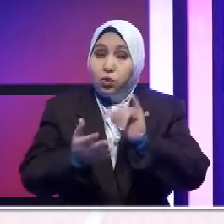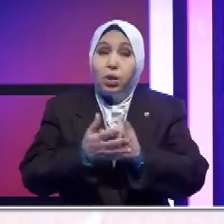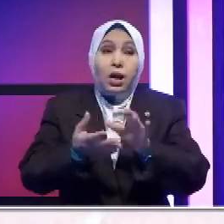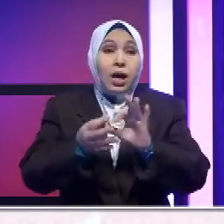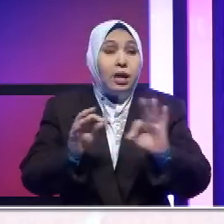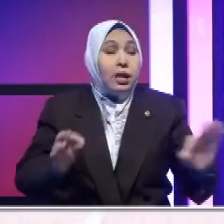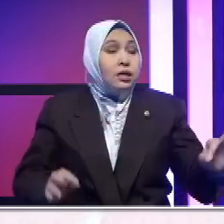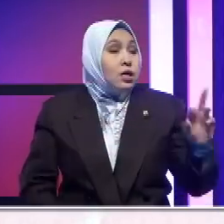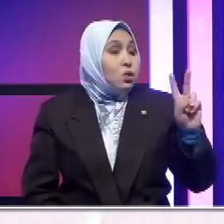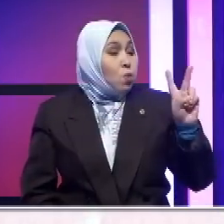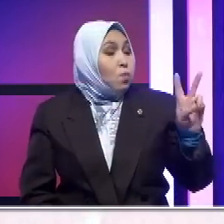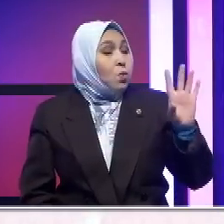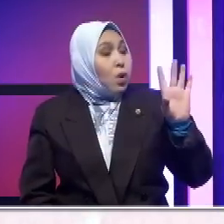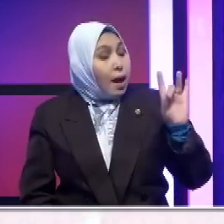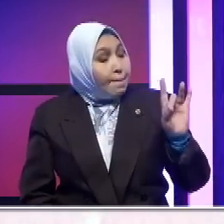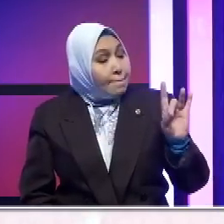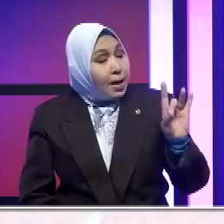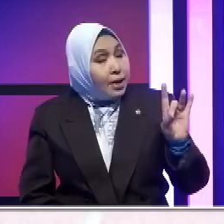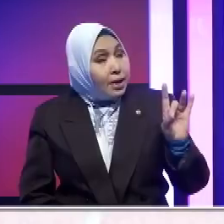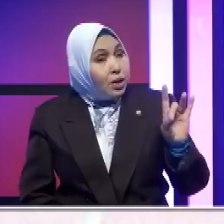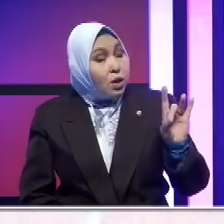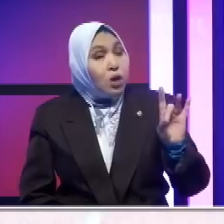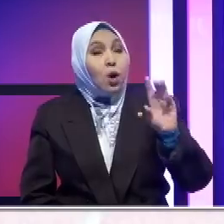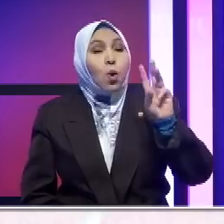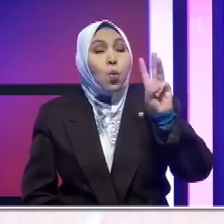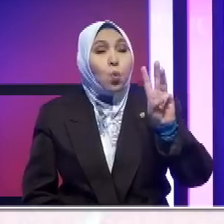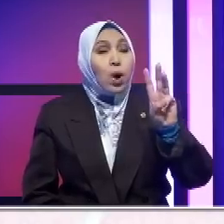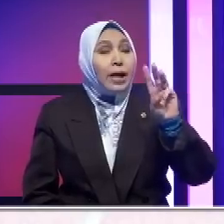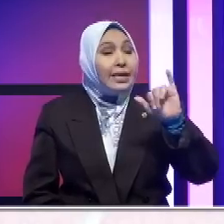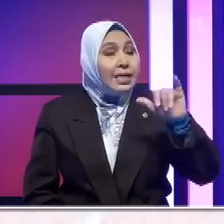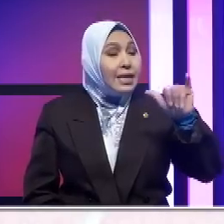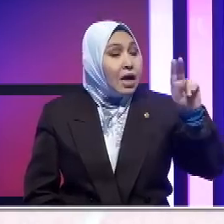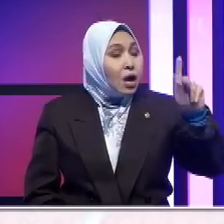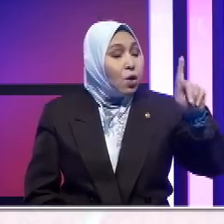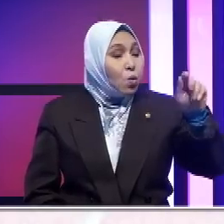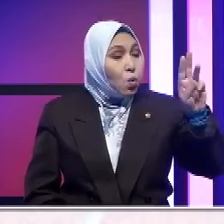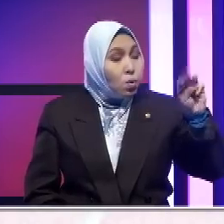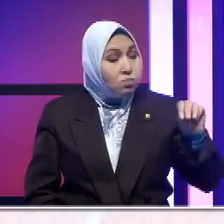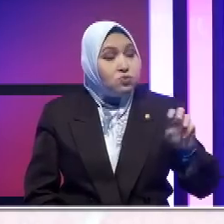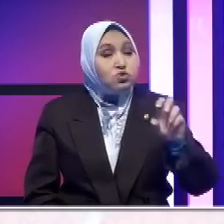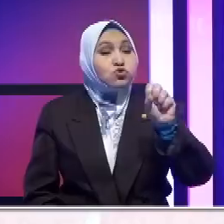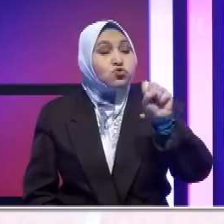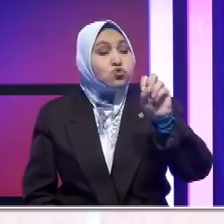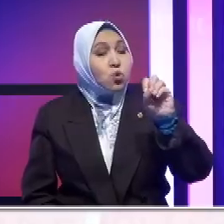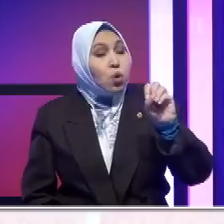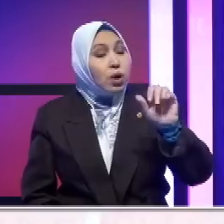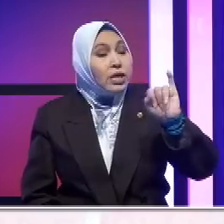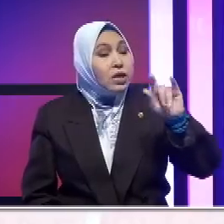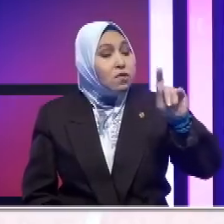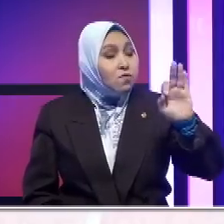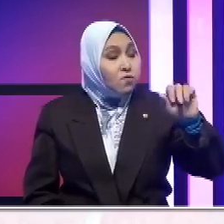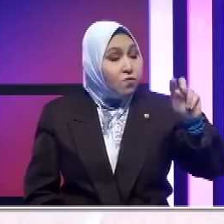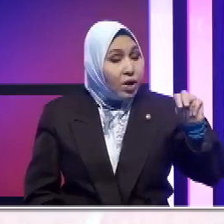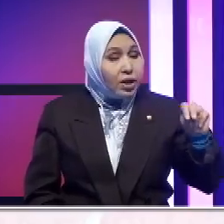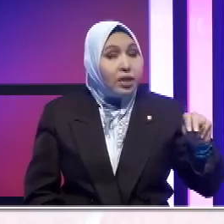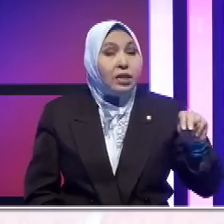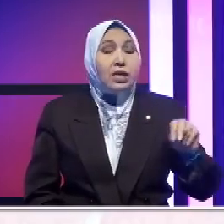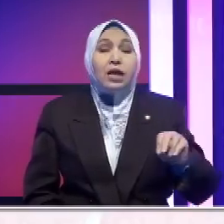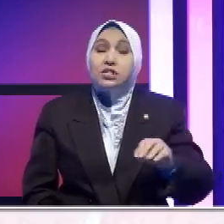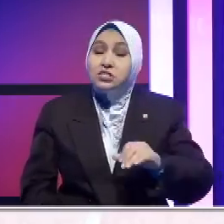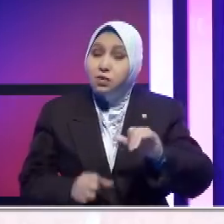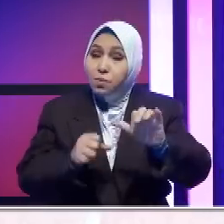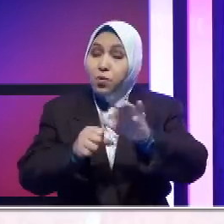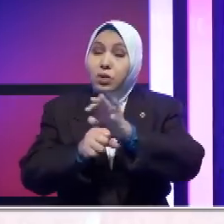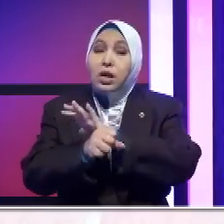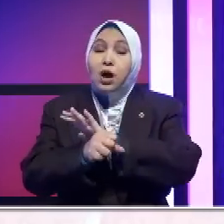yang ke-28, wa in yaku sadiqan yusibukum ba'dul ladhi ya'idukum. Sempurnakan